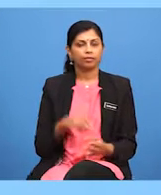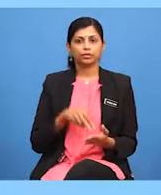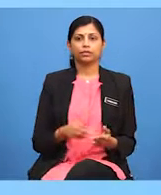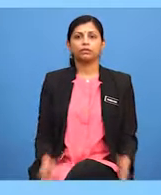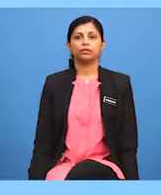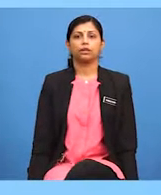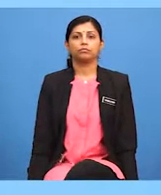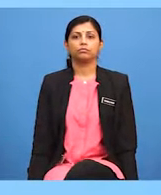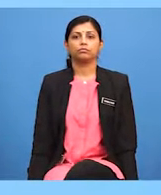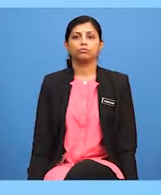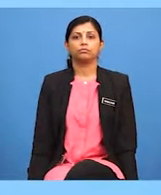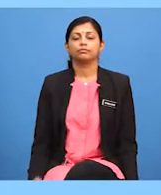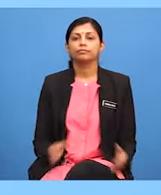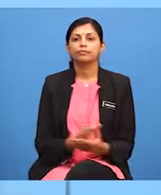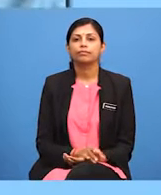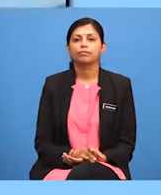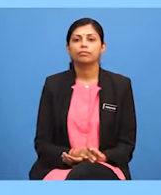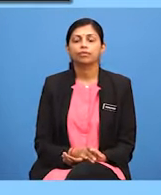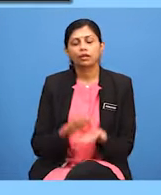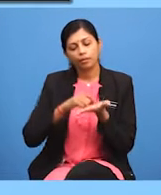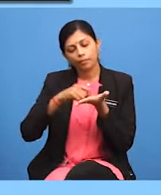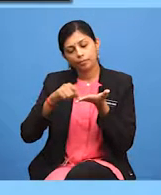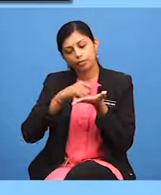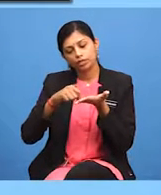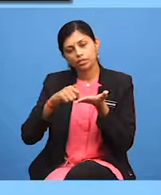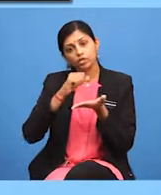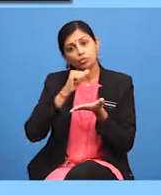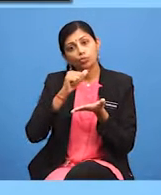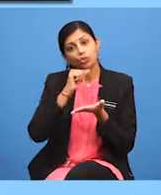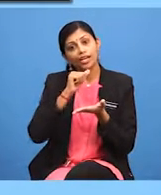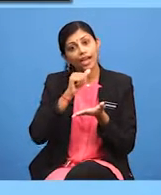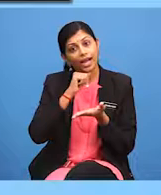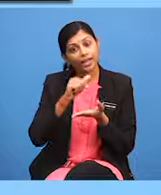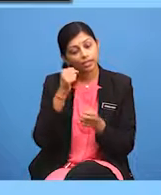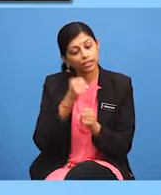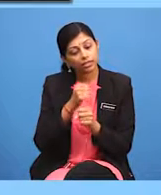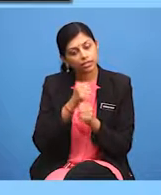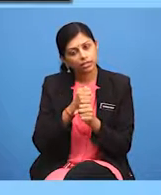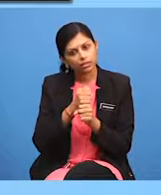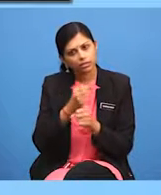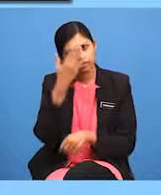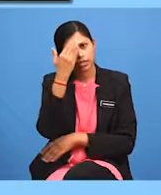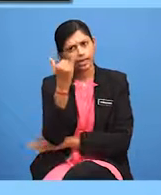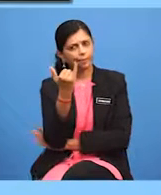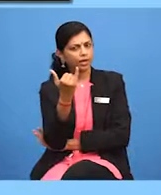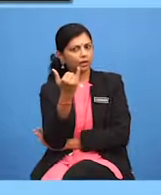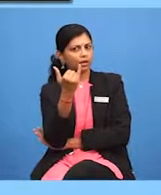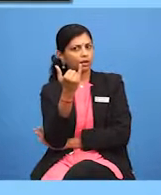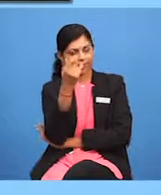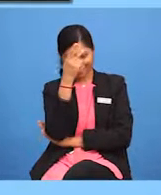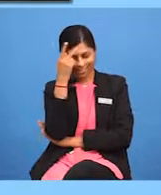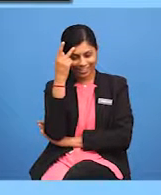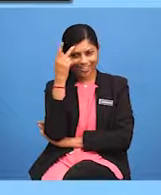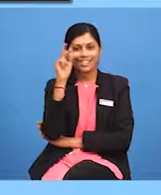berdiri tegak dan menulis. Ini adalah kerana sasarannya